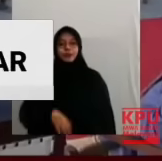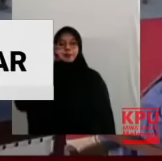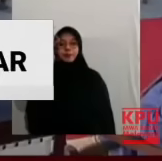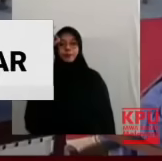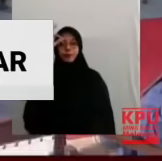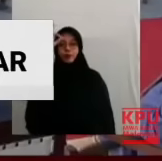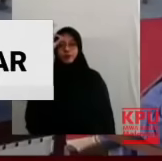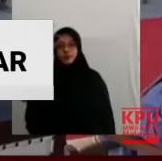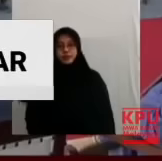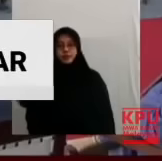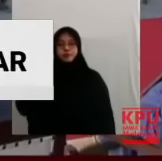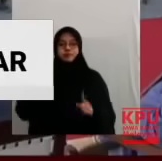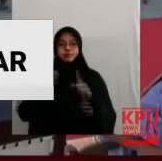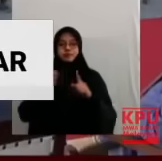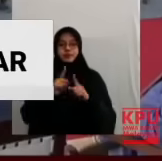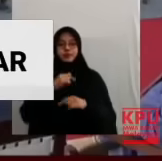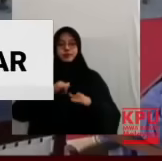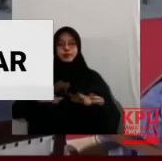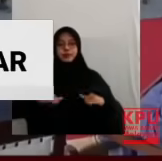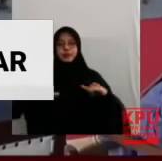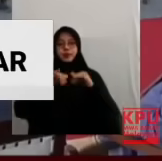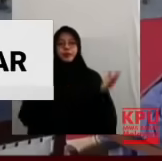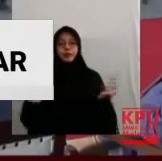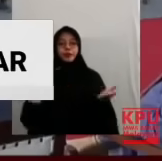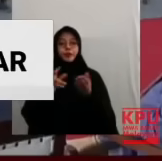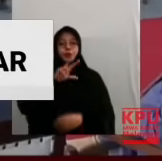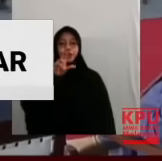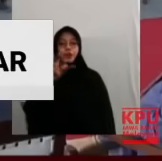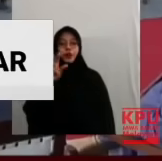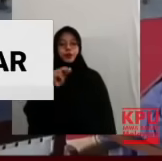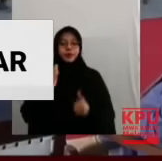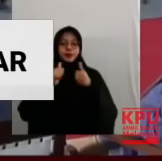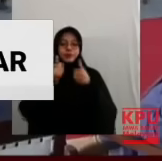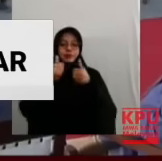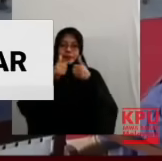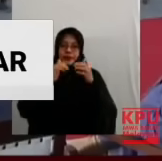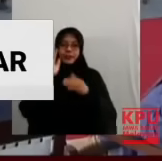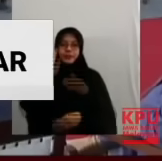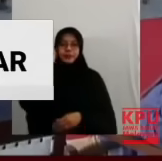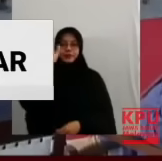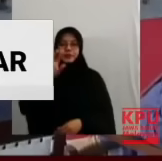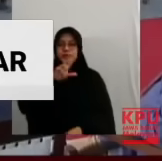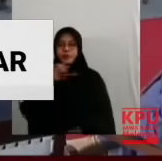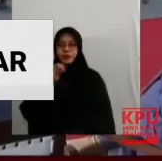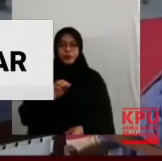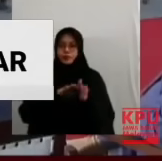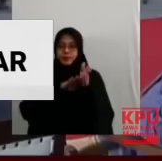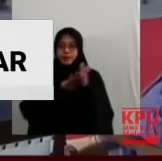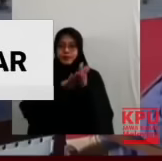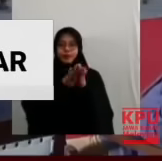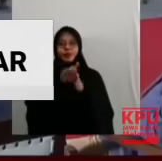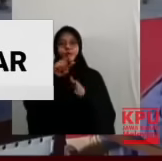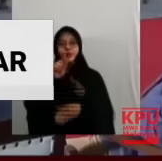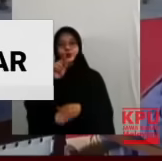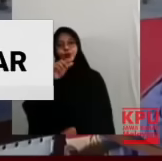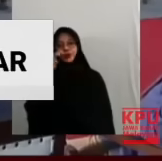untuk bersama-sama kita membangun Jawa Barat yang lebih baik ke depan Jawa Barat yang lebih maju untuk